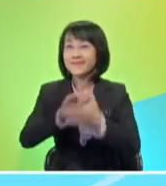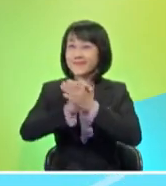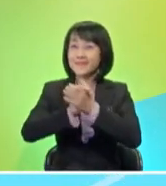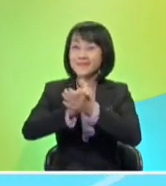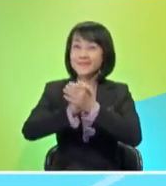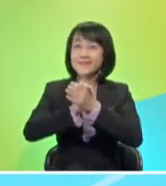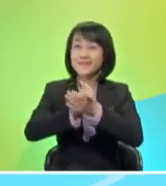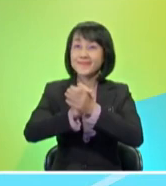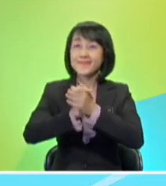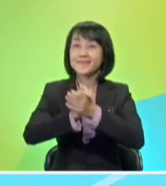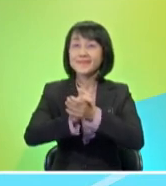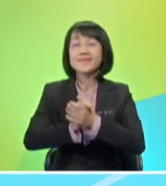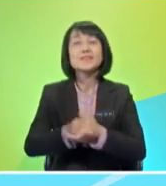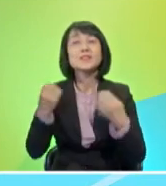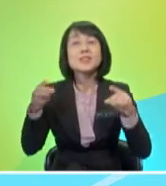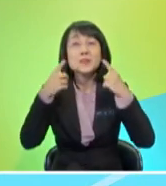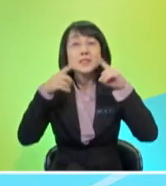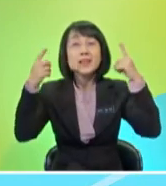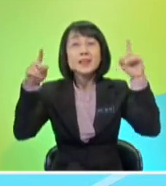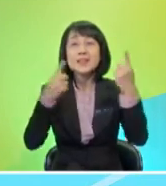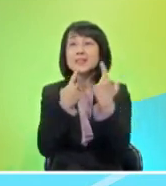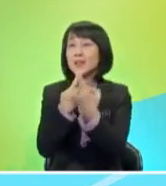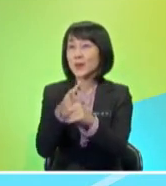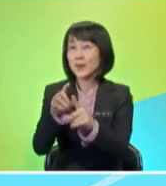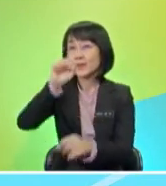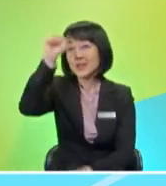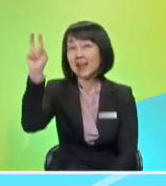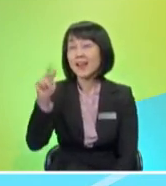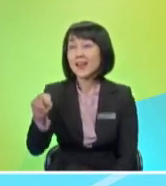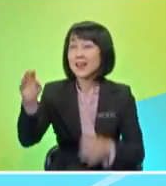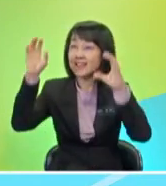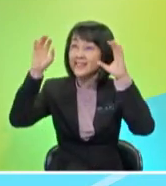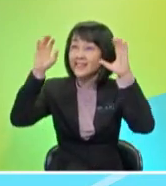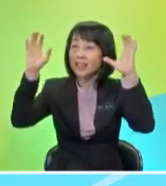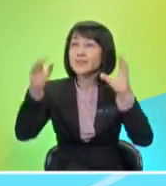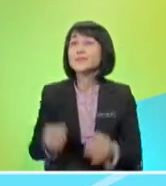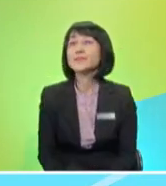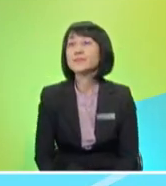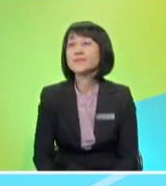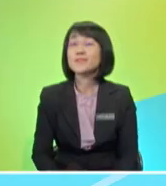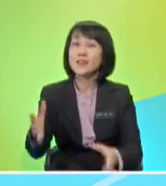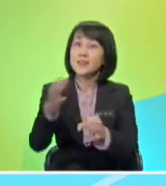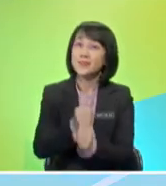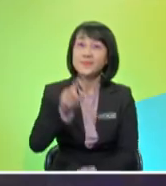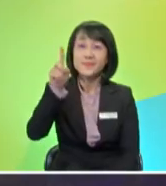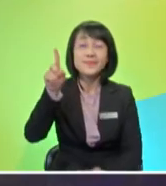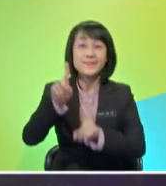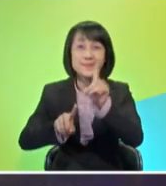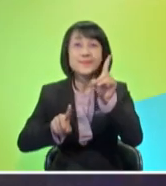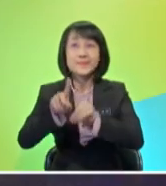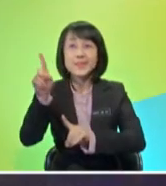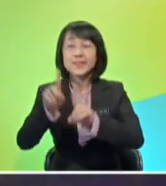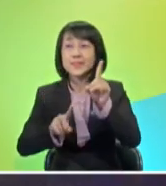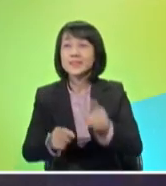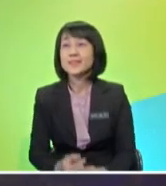adik Hafi. Dah berjaya jawab soalan cikgu. Okey, kita bagi cikgu. Adik Hafi dapat satu bintang. Okey,